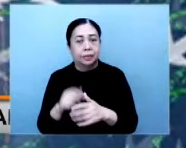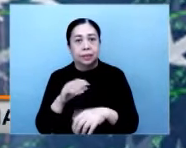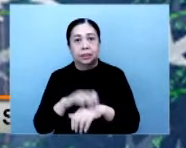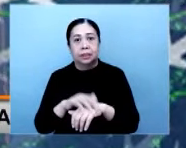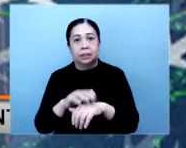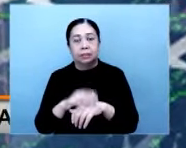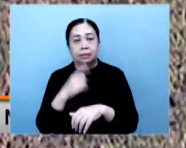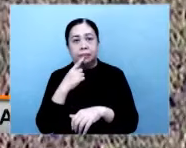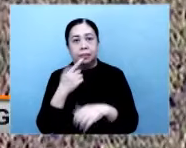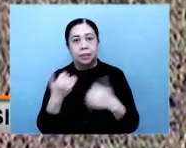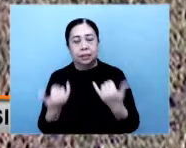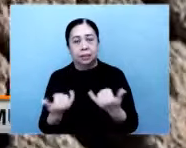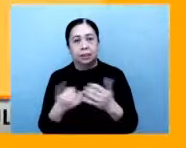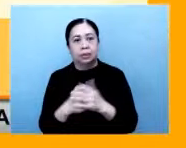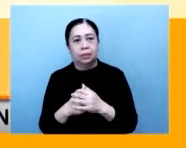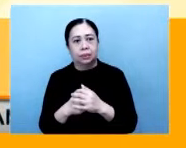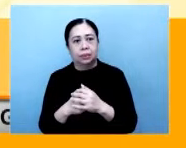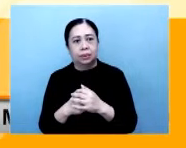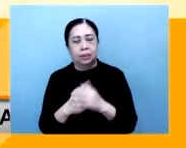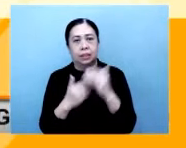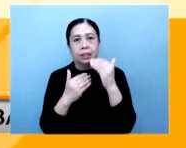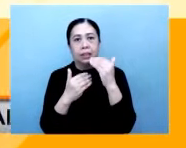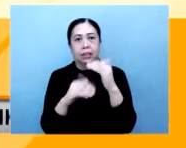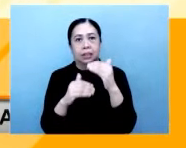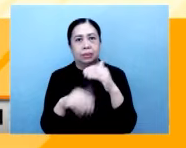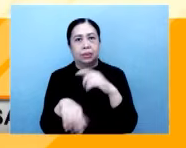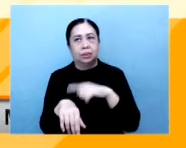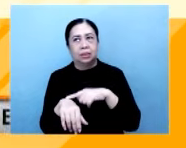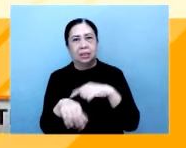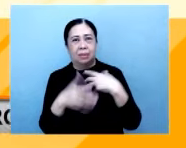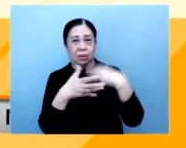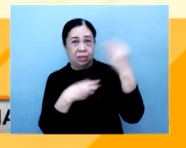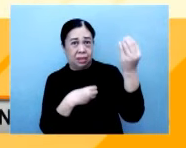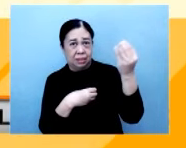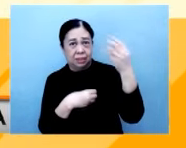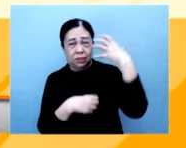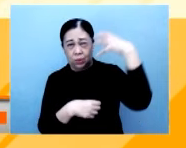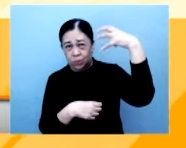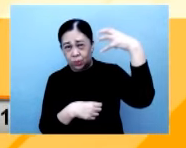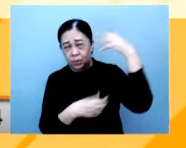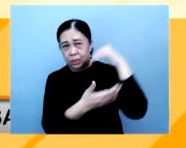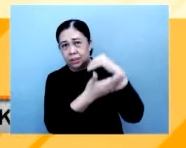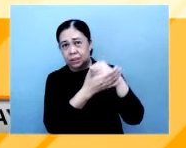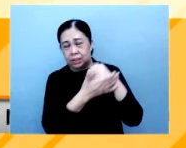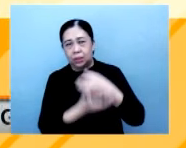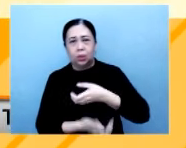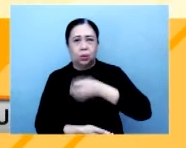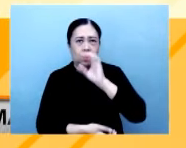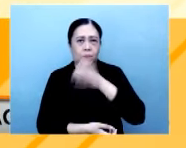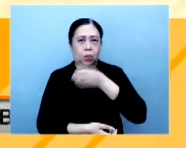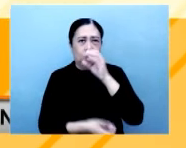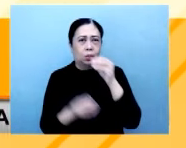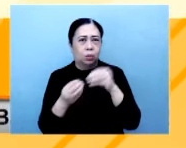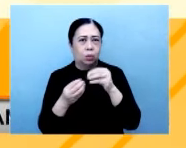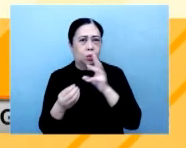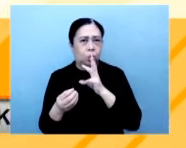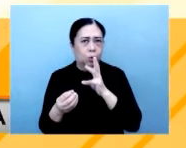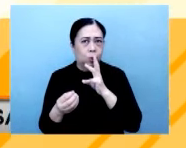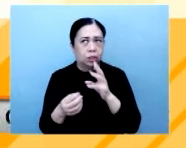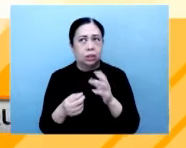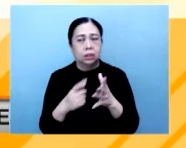dry season. Limit natin yung oras natin sa labas. Uminom syempre ng maraming tubig,